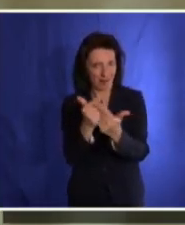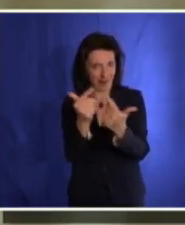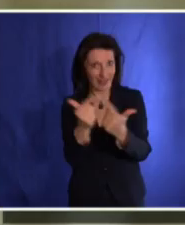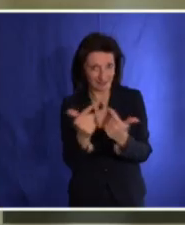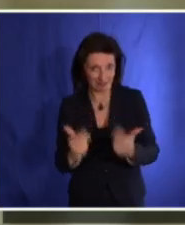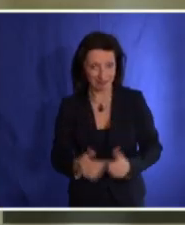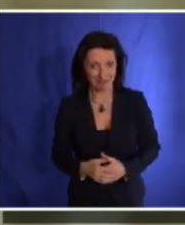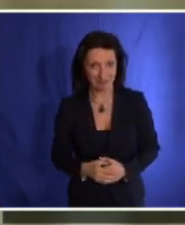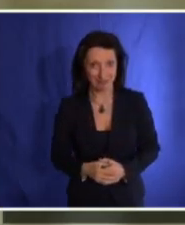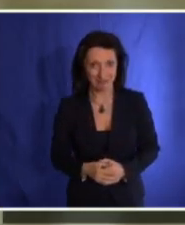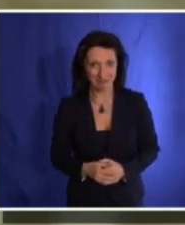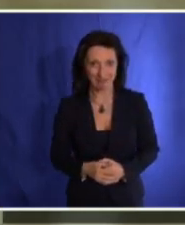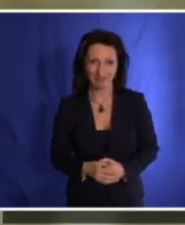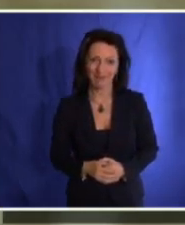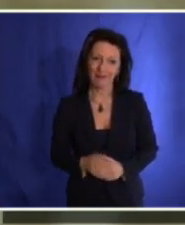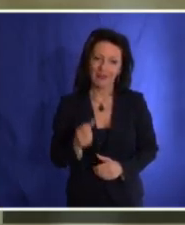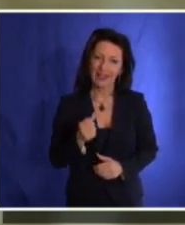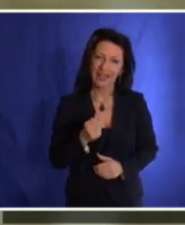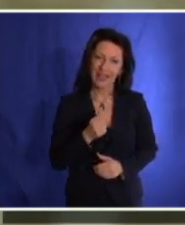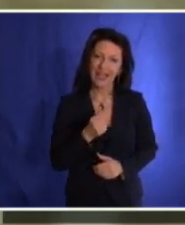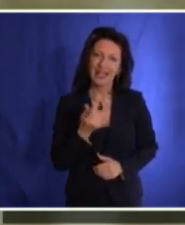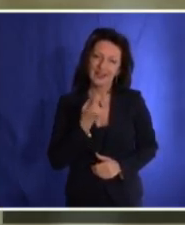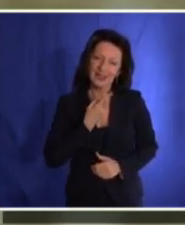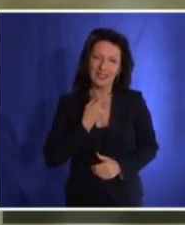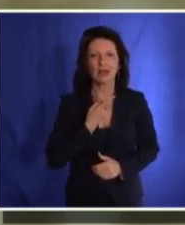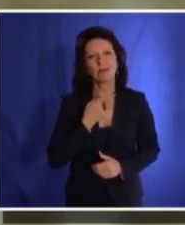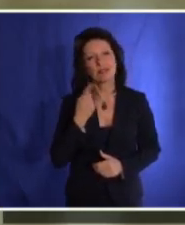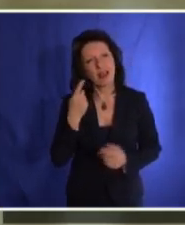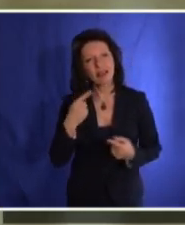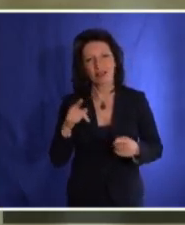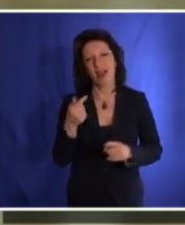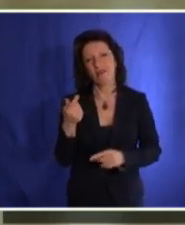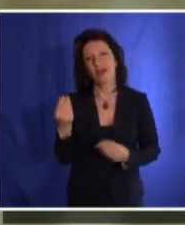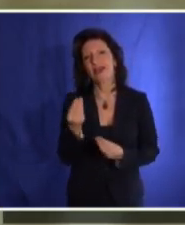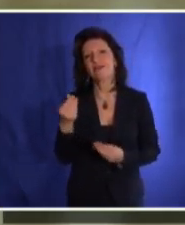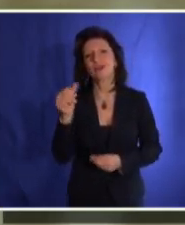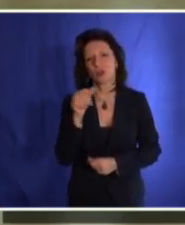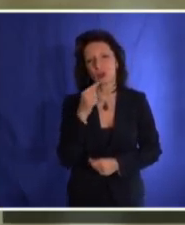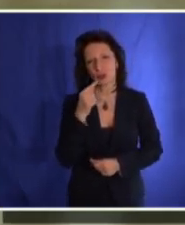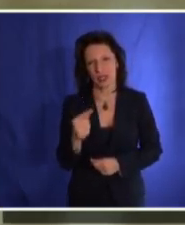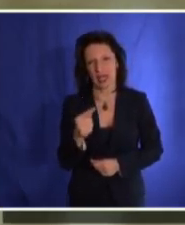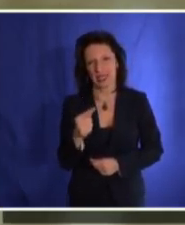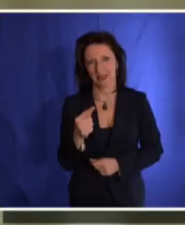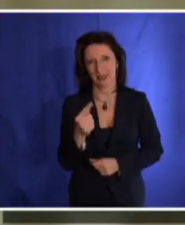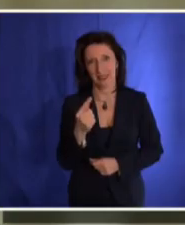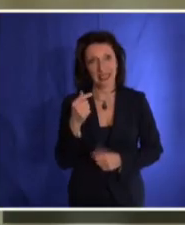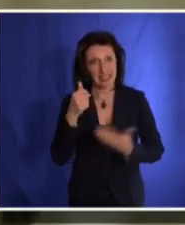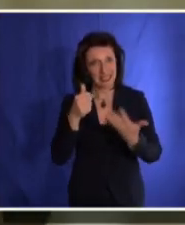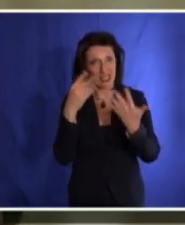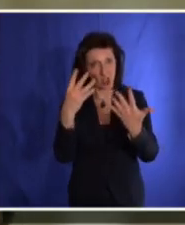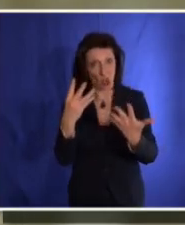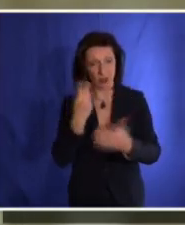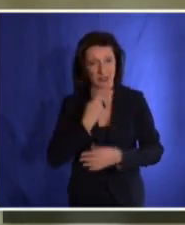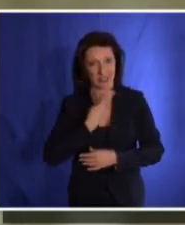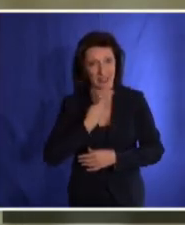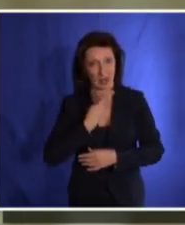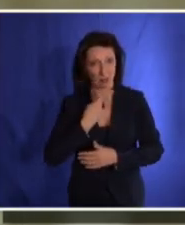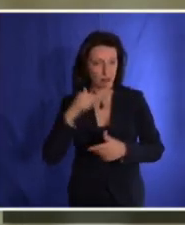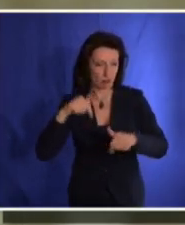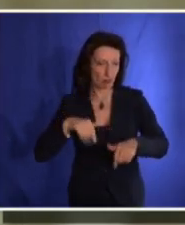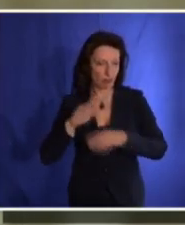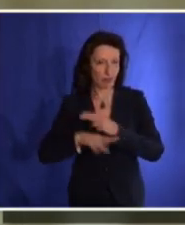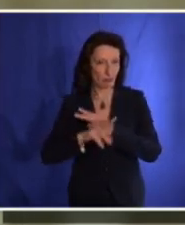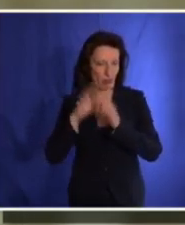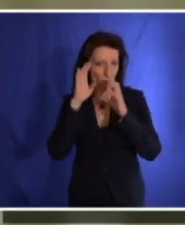darf einige wenige persönliche Worte auch dazu sagen, weil ich 96 in der ÖVP Niederösterreich zu arbeiten begonnen habe